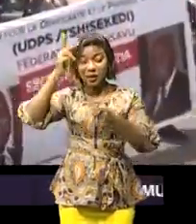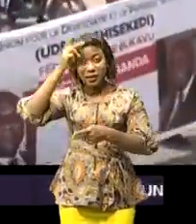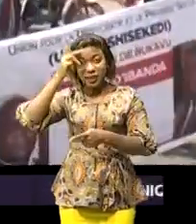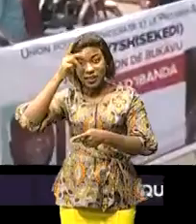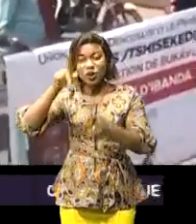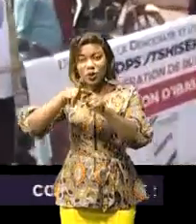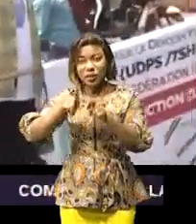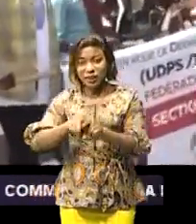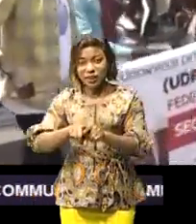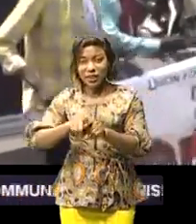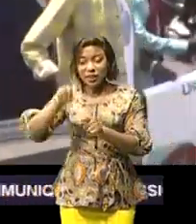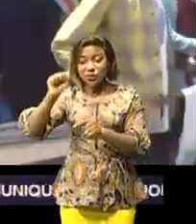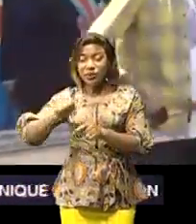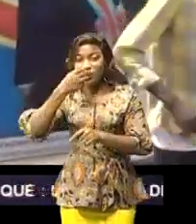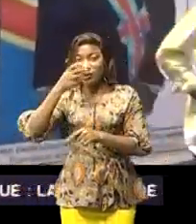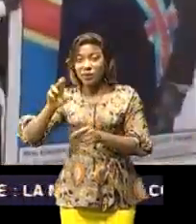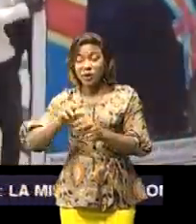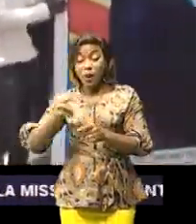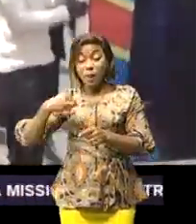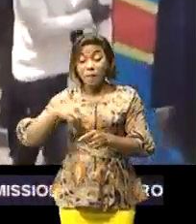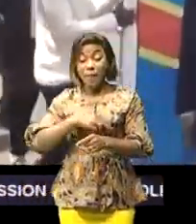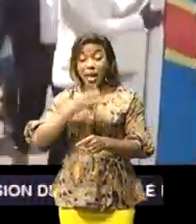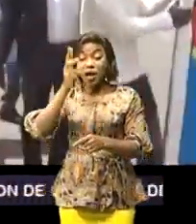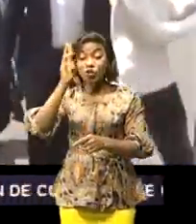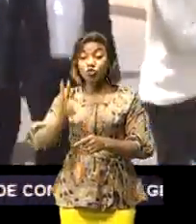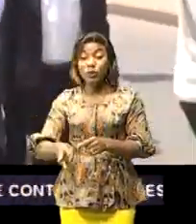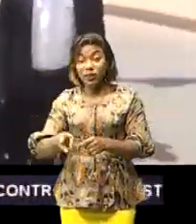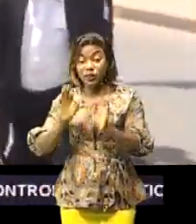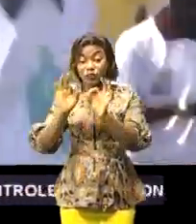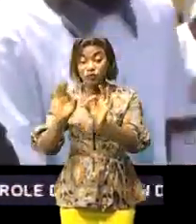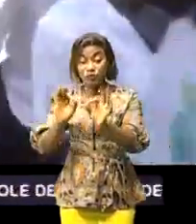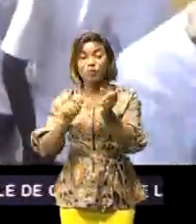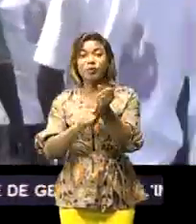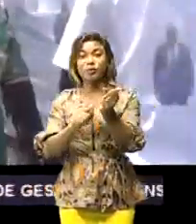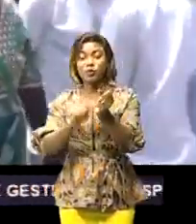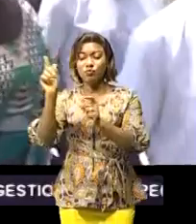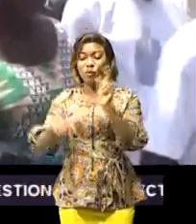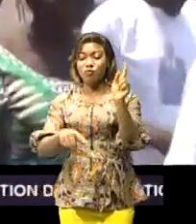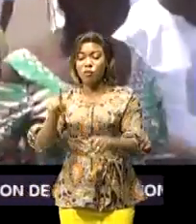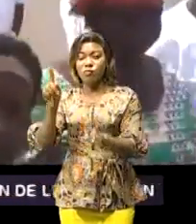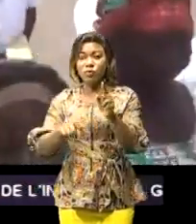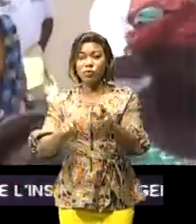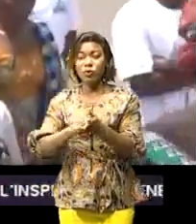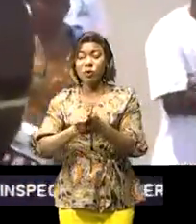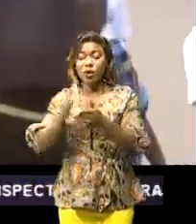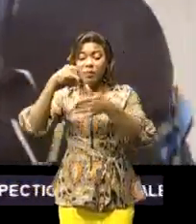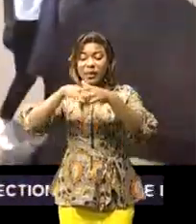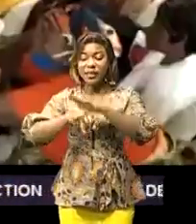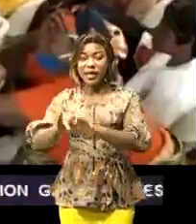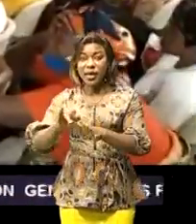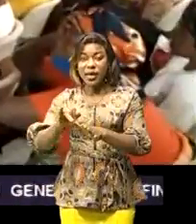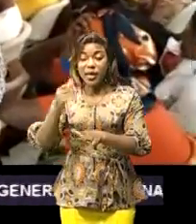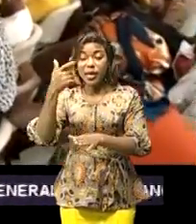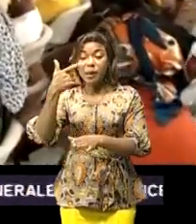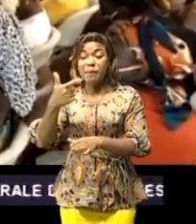s'est enrichi de plus de 300 nouveaux membres issus de différentes communautés du Sud Kivu. Ils ont adhéré le mardi 27